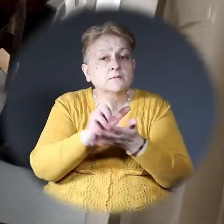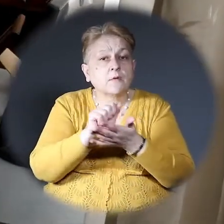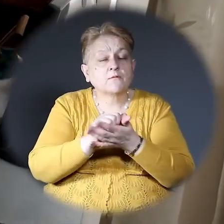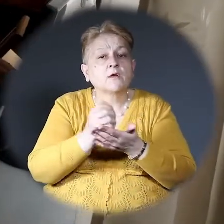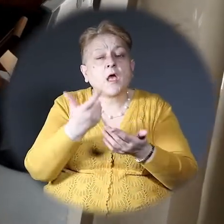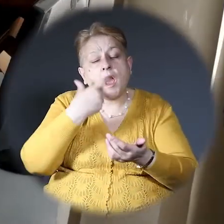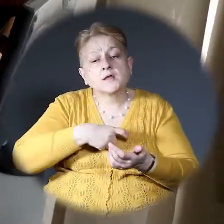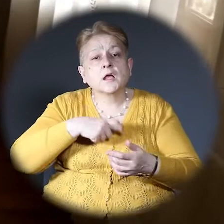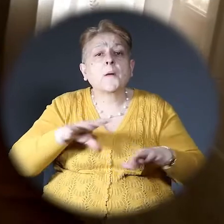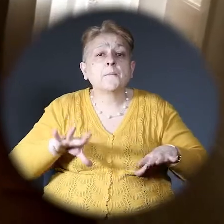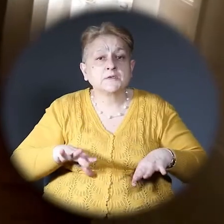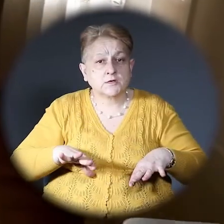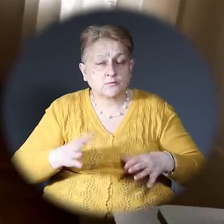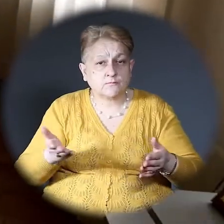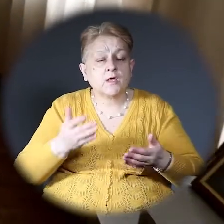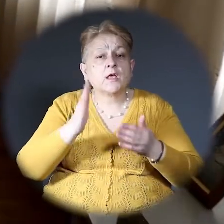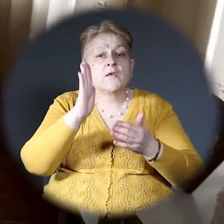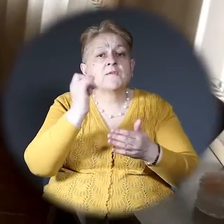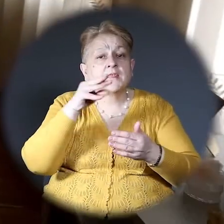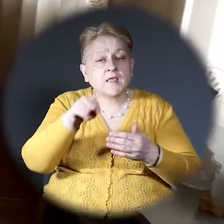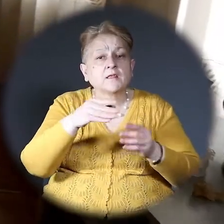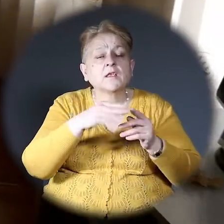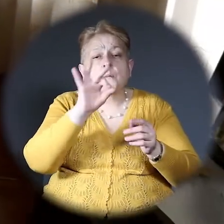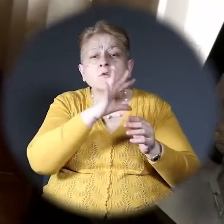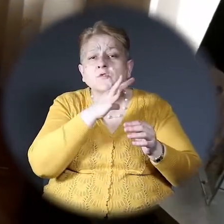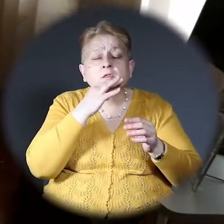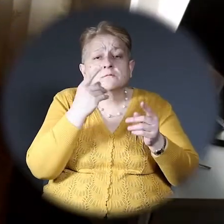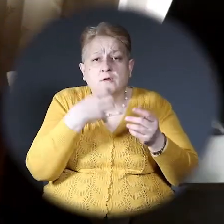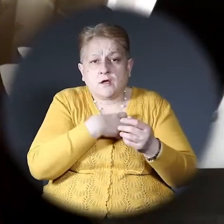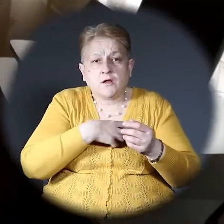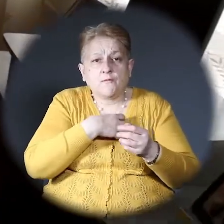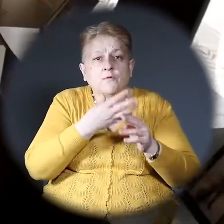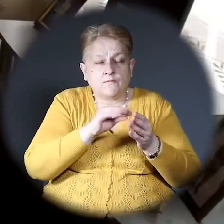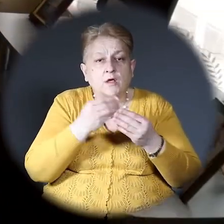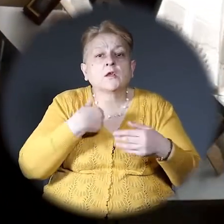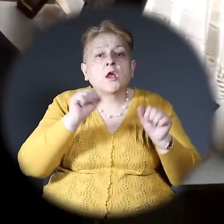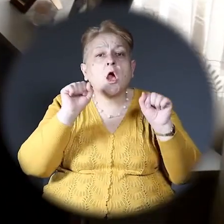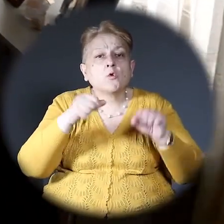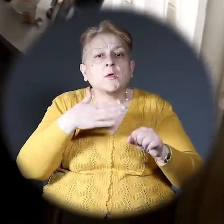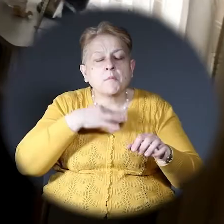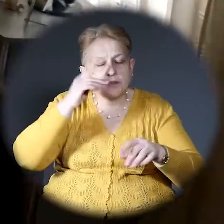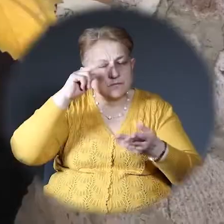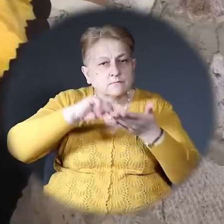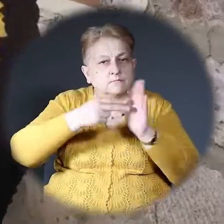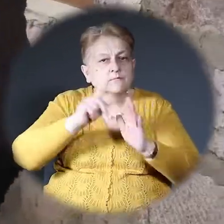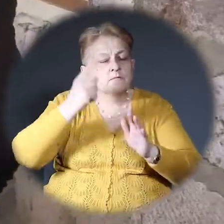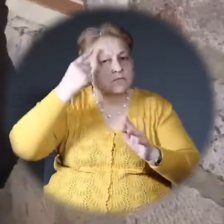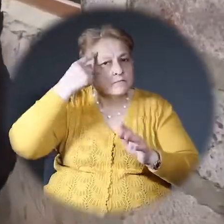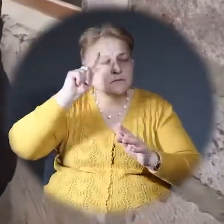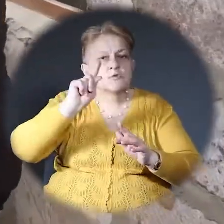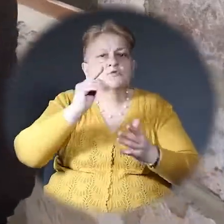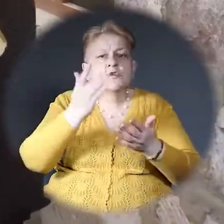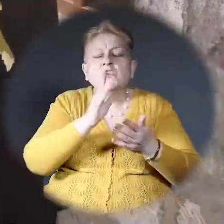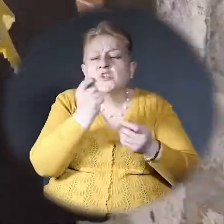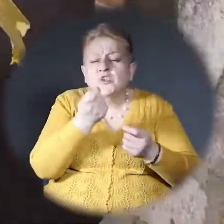միասին զբաղվում եմ նաև անձնական բիզնեսով։ Վինետը ինձ համար մի խթան էր, որպես ես կարողանամ իմ նախաձեռնությունները, իմ